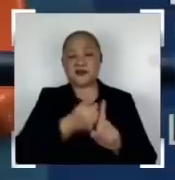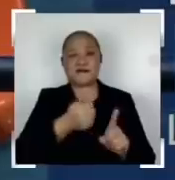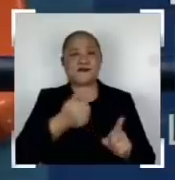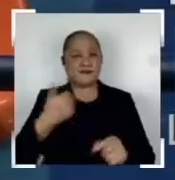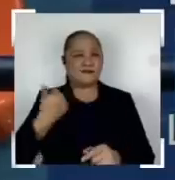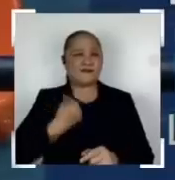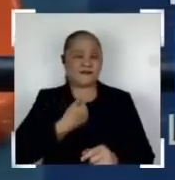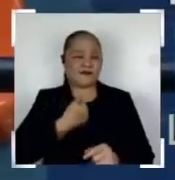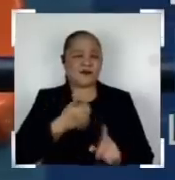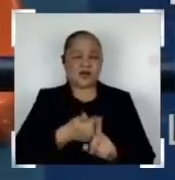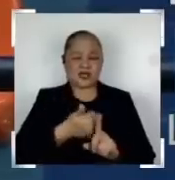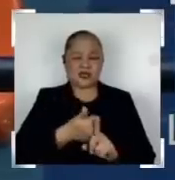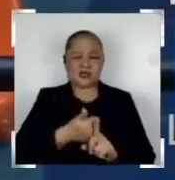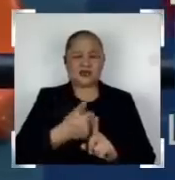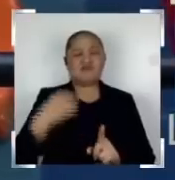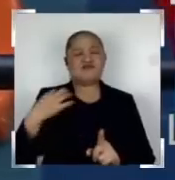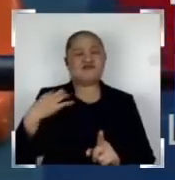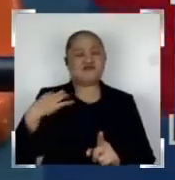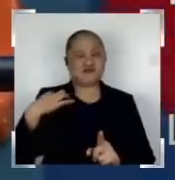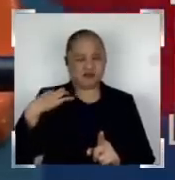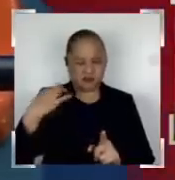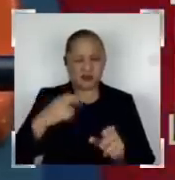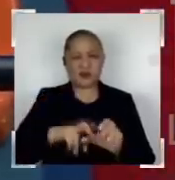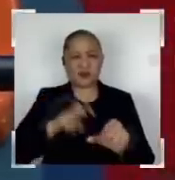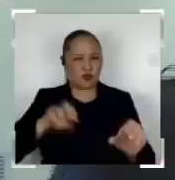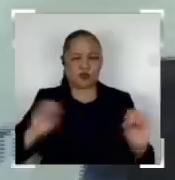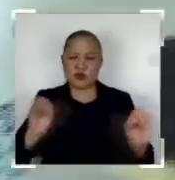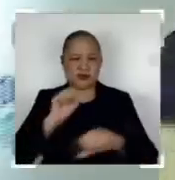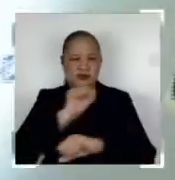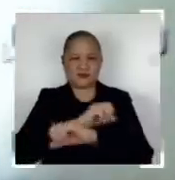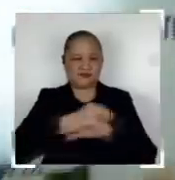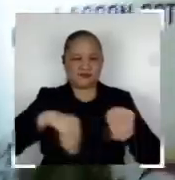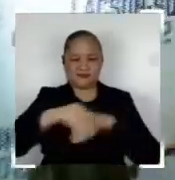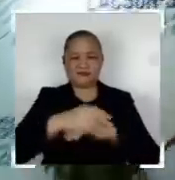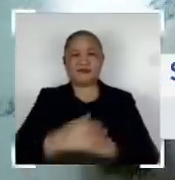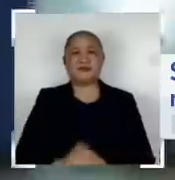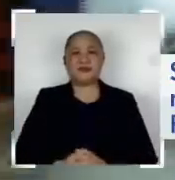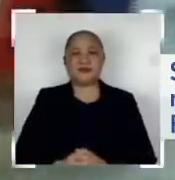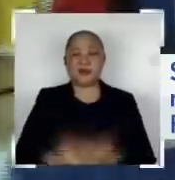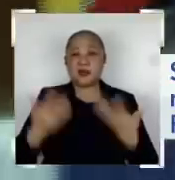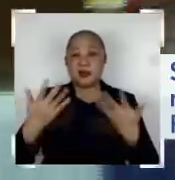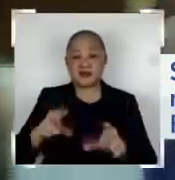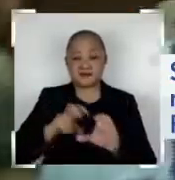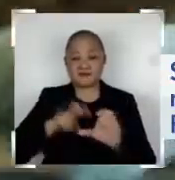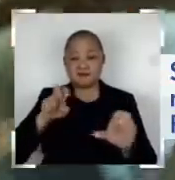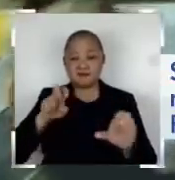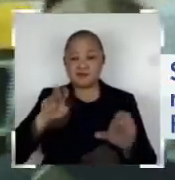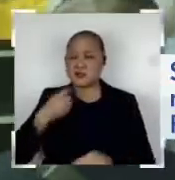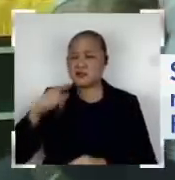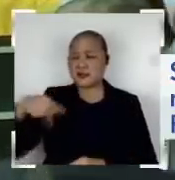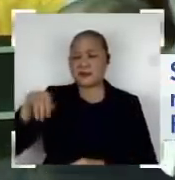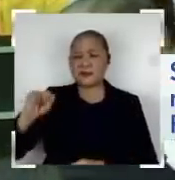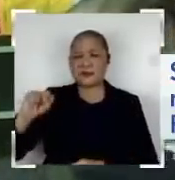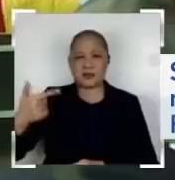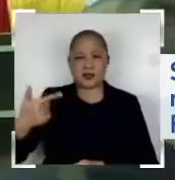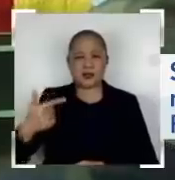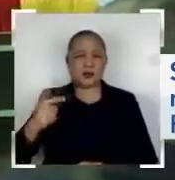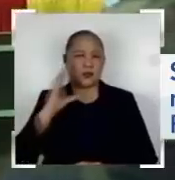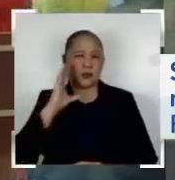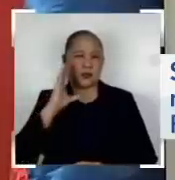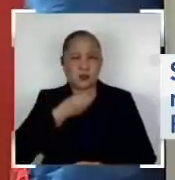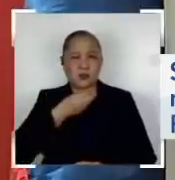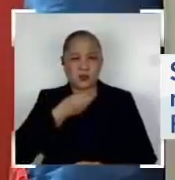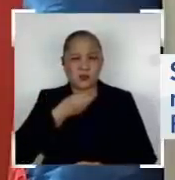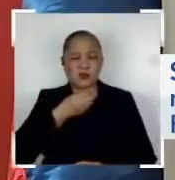dyan. Sa pag-atras ni Senador Go sa kanyang kandidatura, tanong ni Senador Ping Lacson, sino na ang magiging